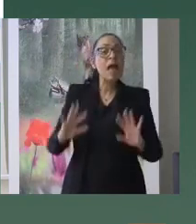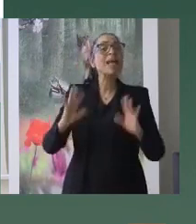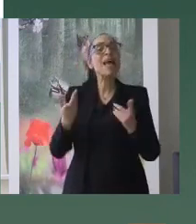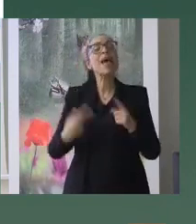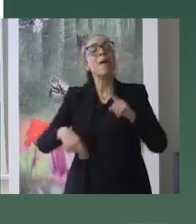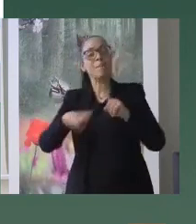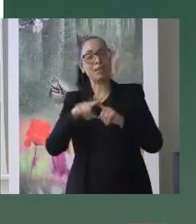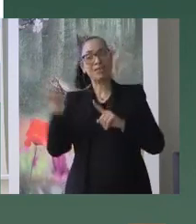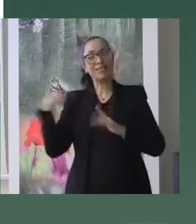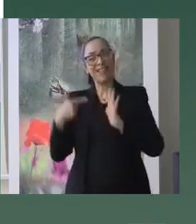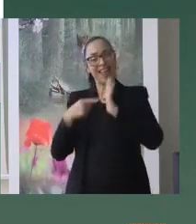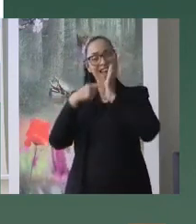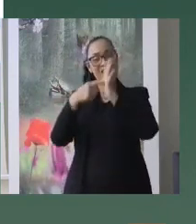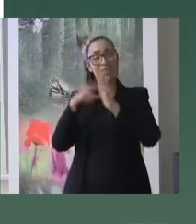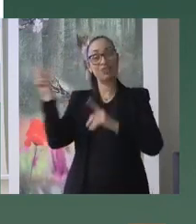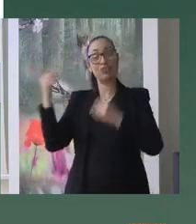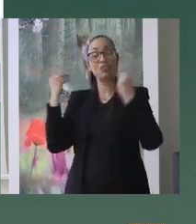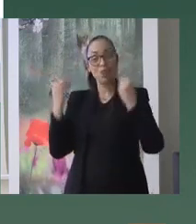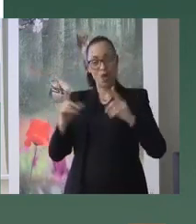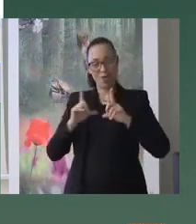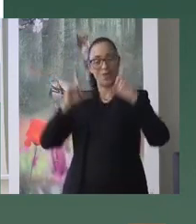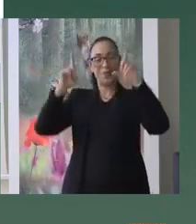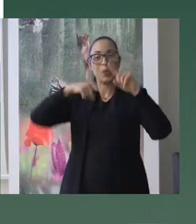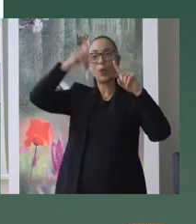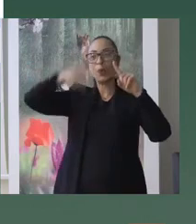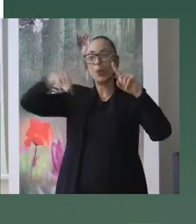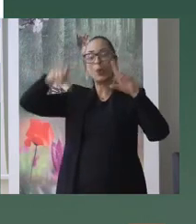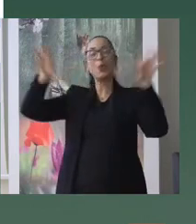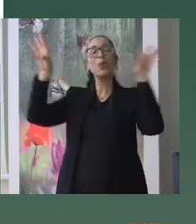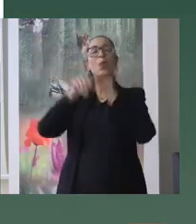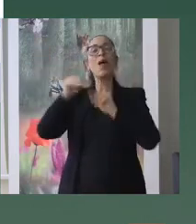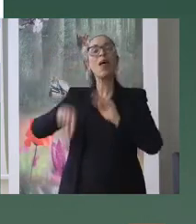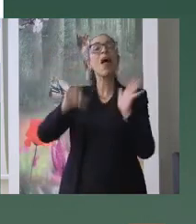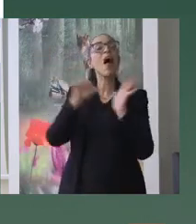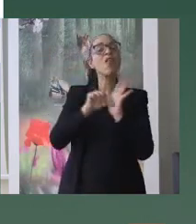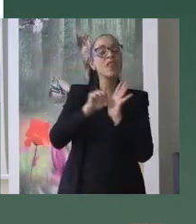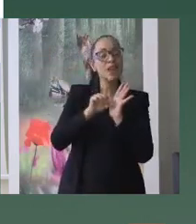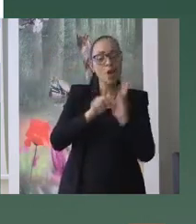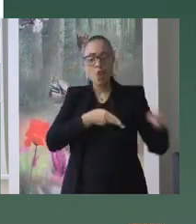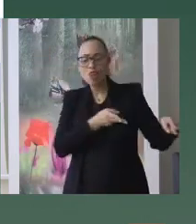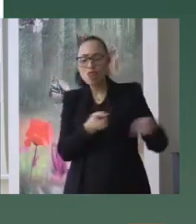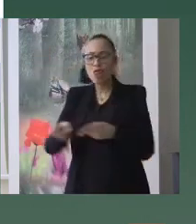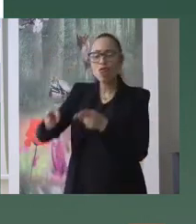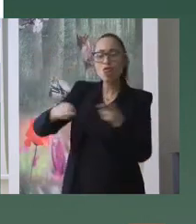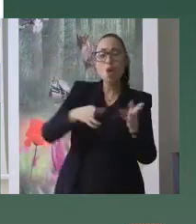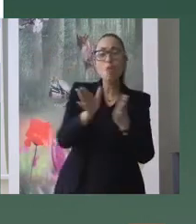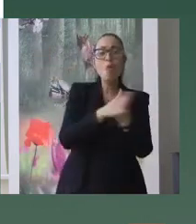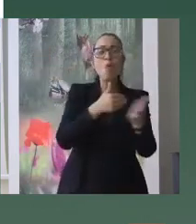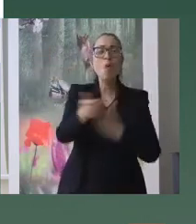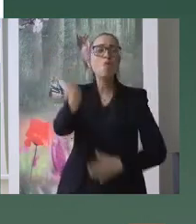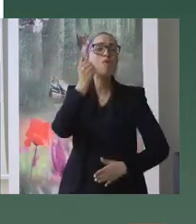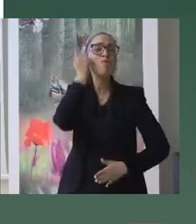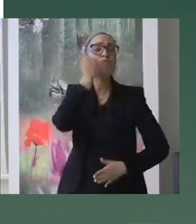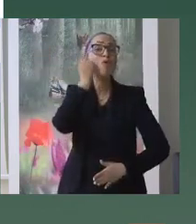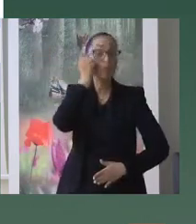Και επίσης, μετά μας δείξατε αυτό το πολύ ωραίο διάγραμμα για την Αθήνα, με όλους αυτούς τους δρόμους που είναι κόκκινοι.